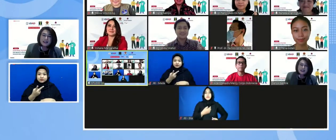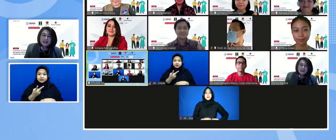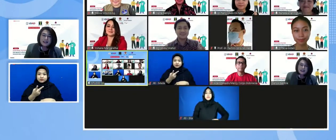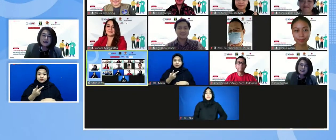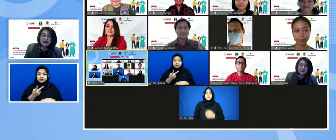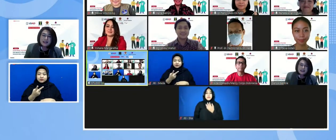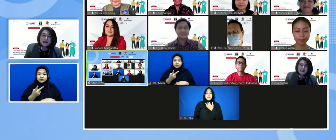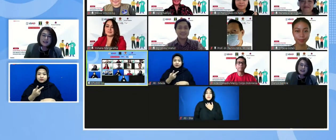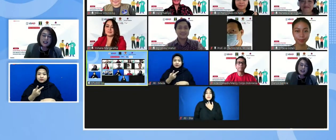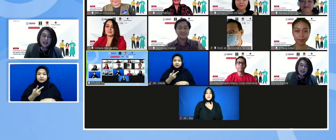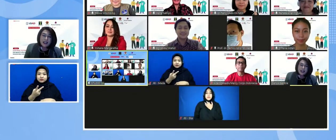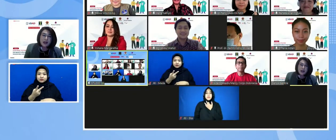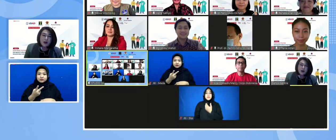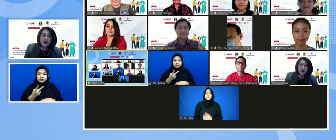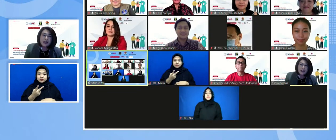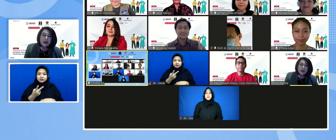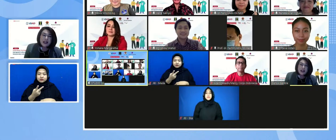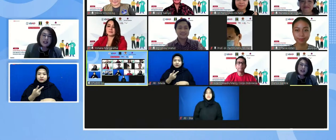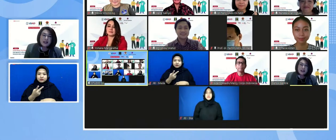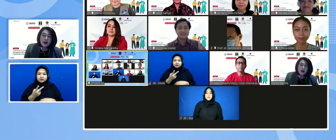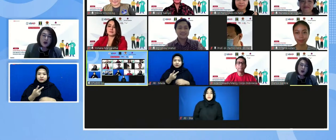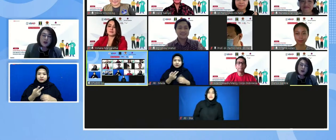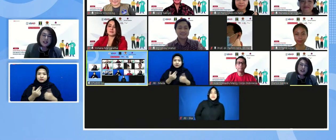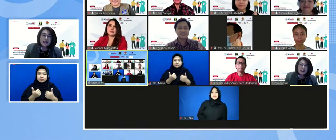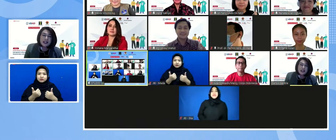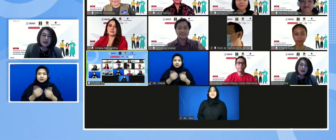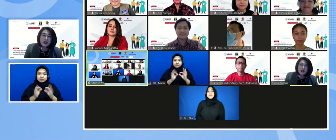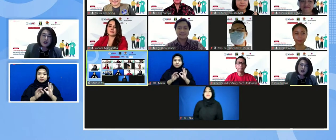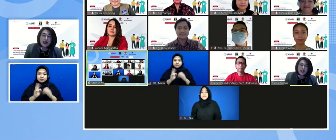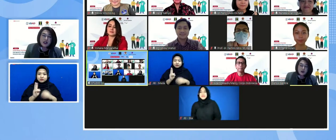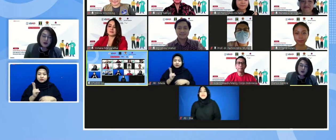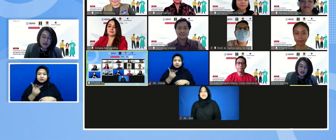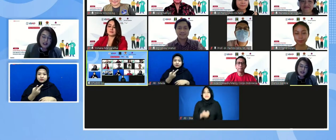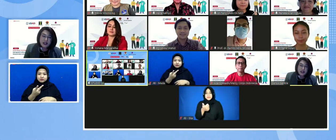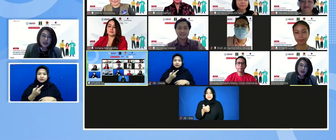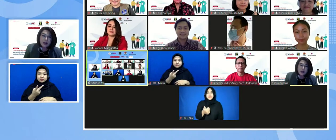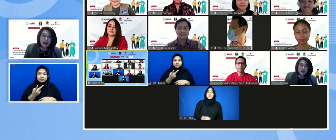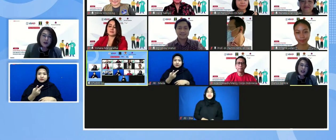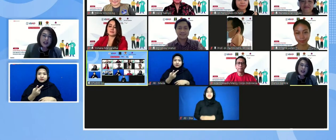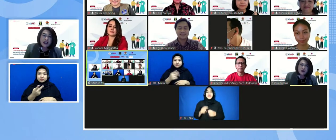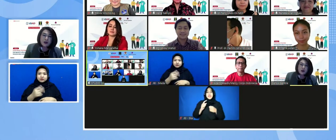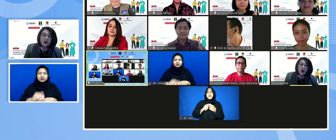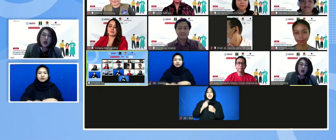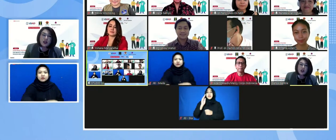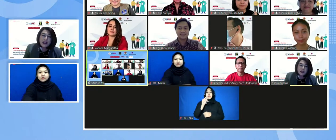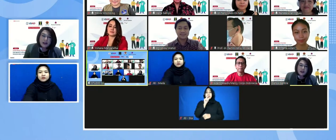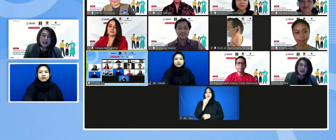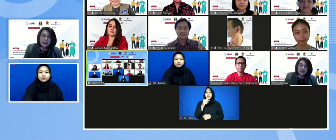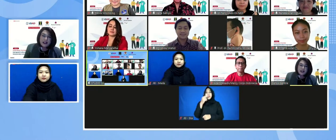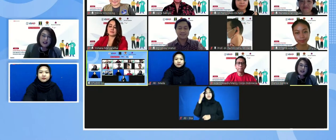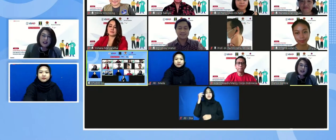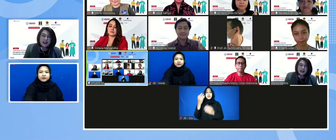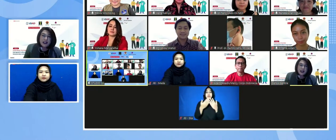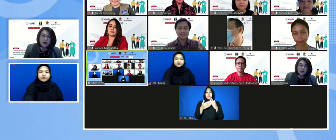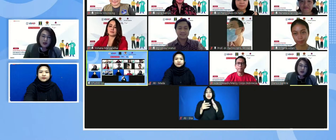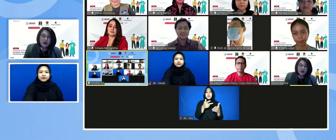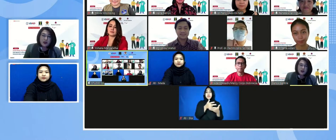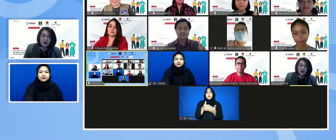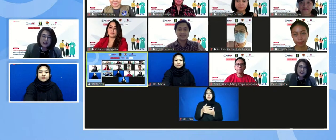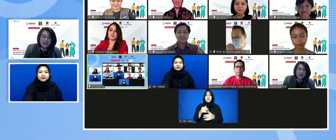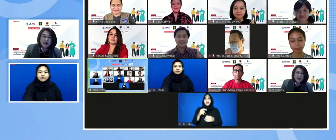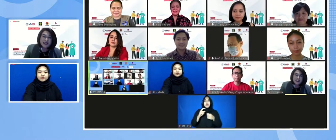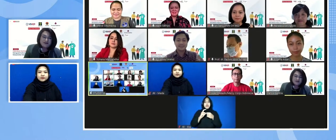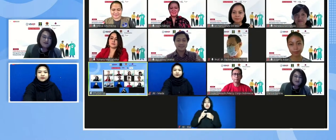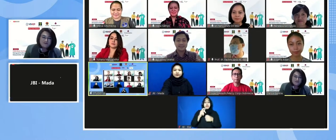narasumber, undangan. Ya, kami mohon kepada seluruh peserta termasuk narasumber dan juga para undangan untuk on kamera karena kita akan bersuah